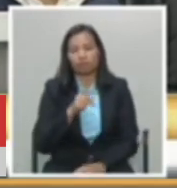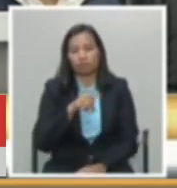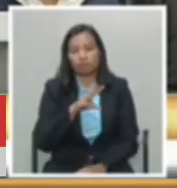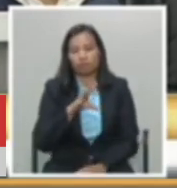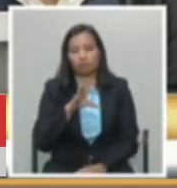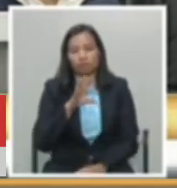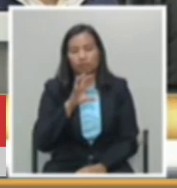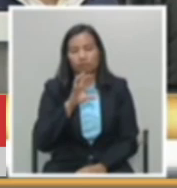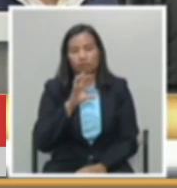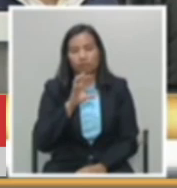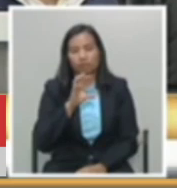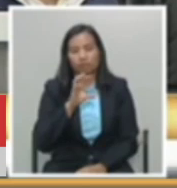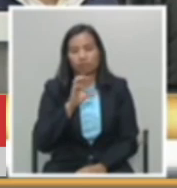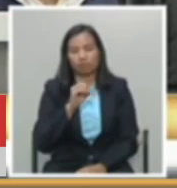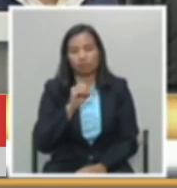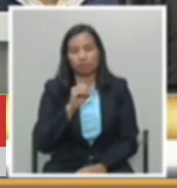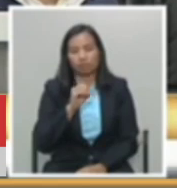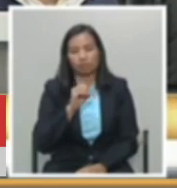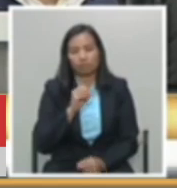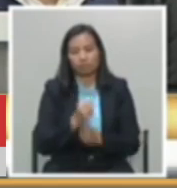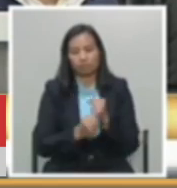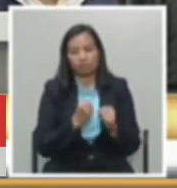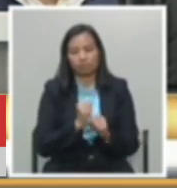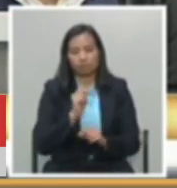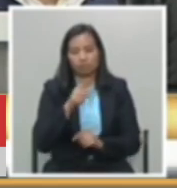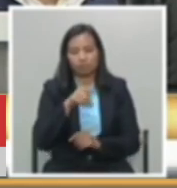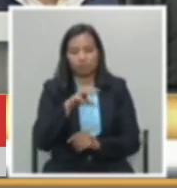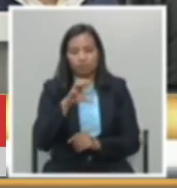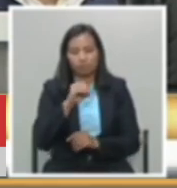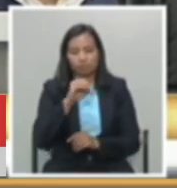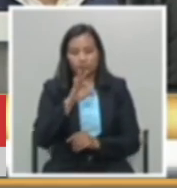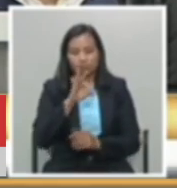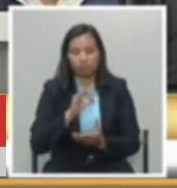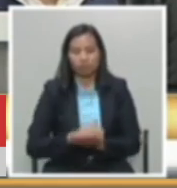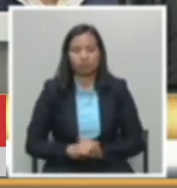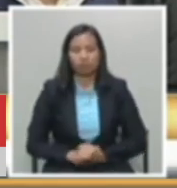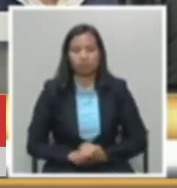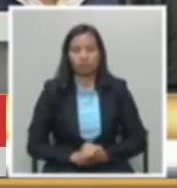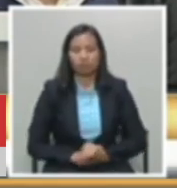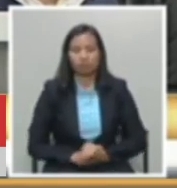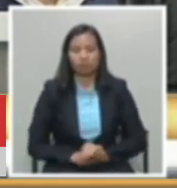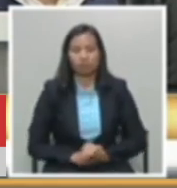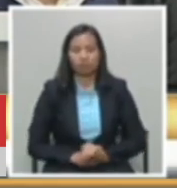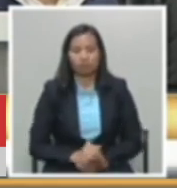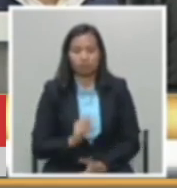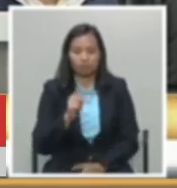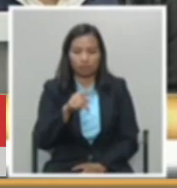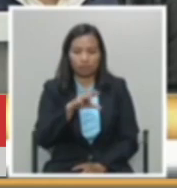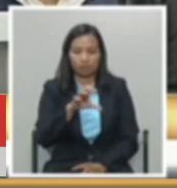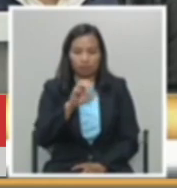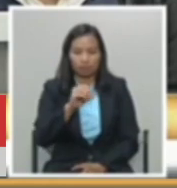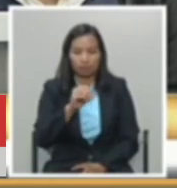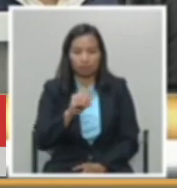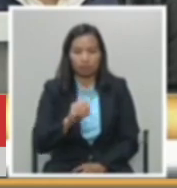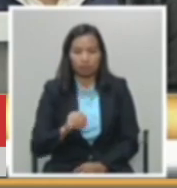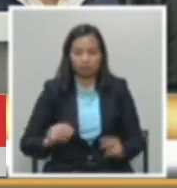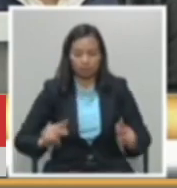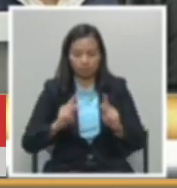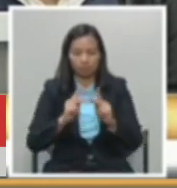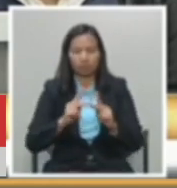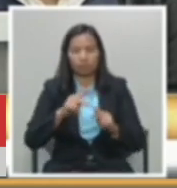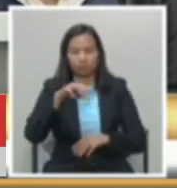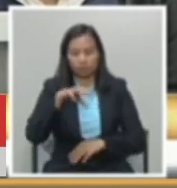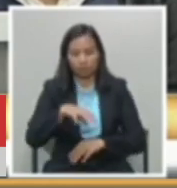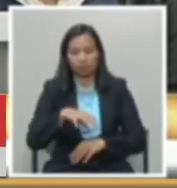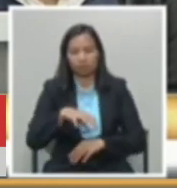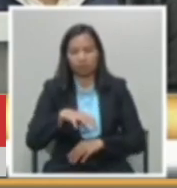2500มี2559ค่ะมี5กระทรวงหลักที่จะต้องดู